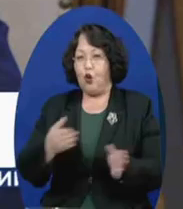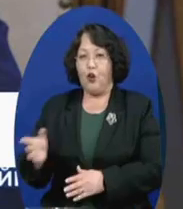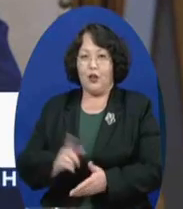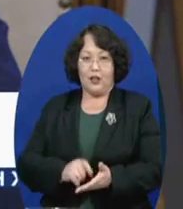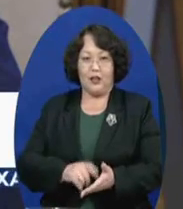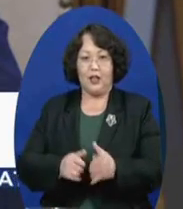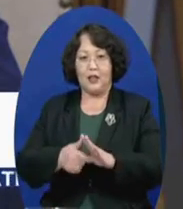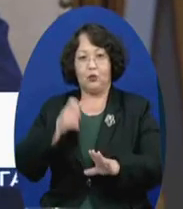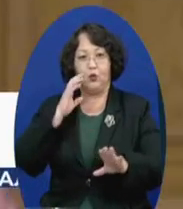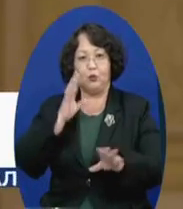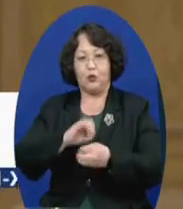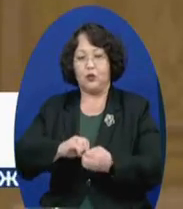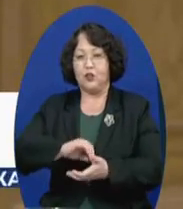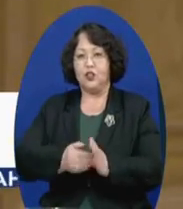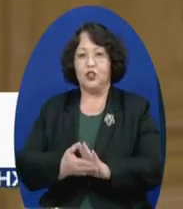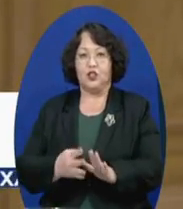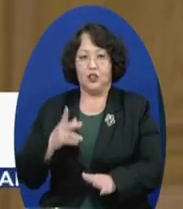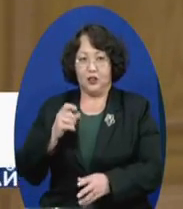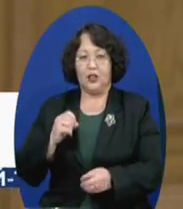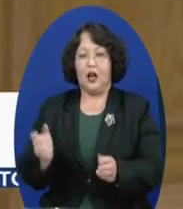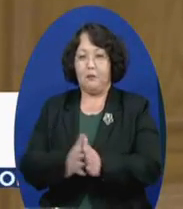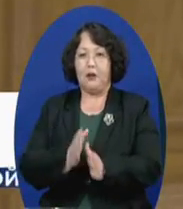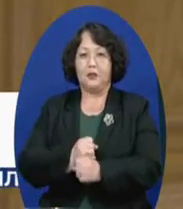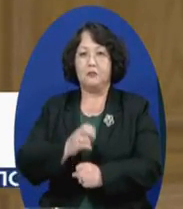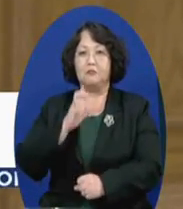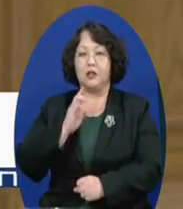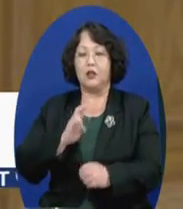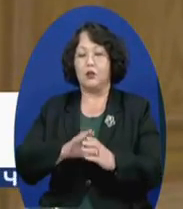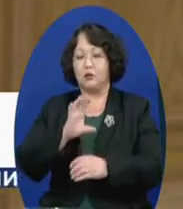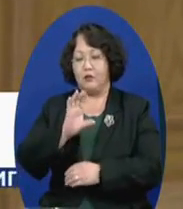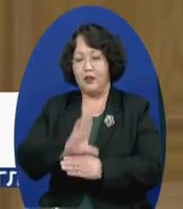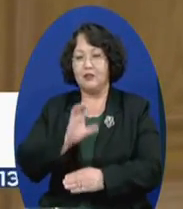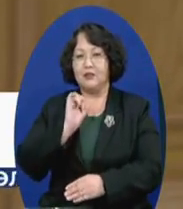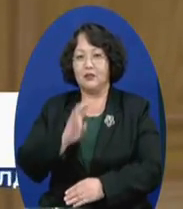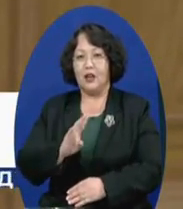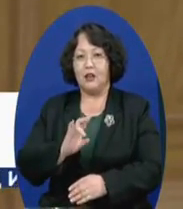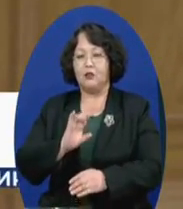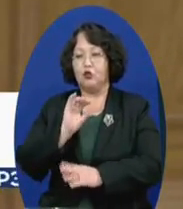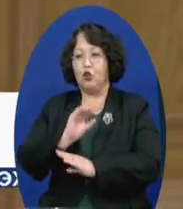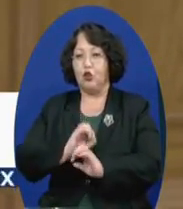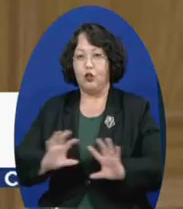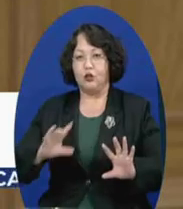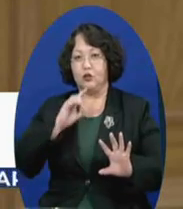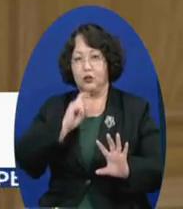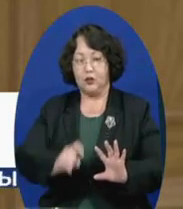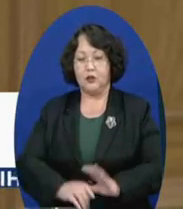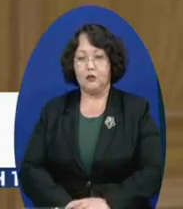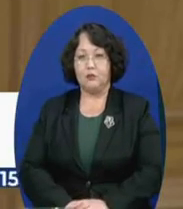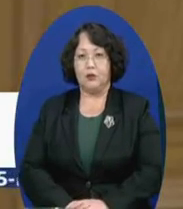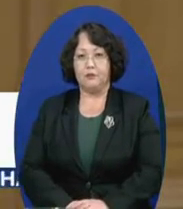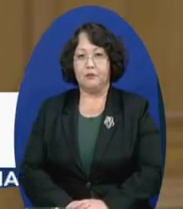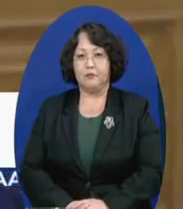Мөн татварын бодлогын шинтлэл хамтрахад бэлэн байгаагаан олон улсын валютын сангийн ажлын эсгийн төлөөлөгчид